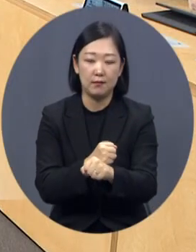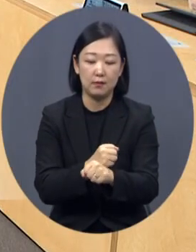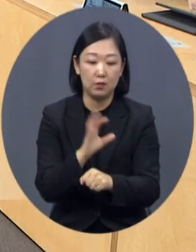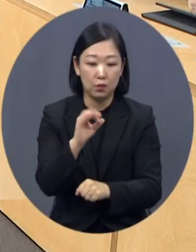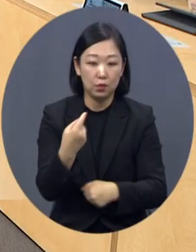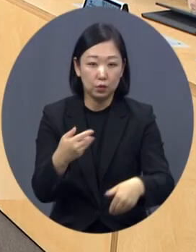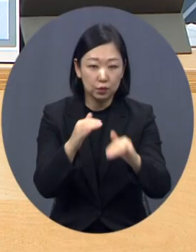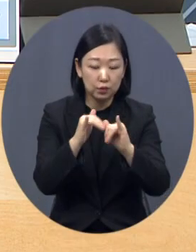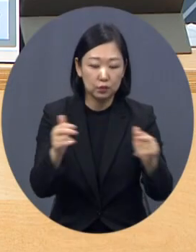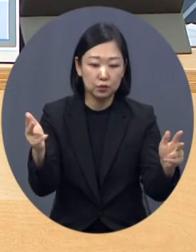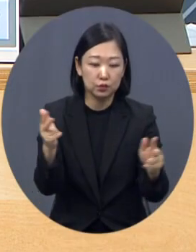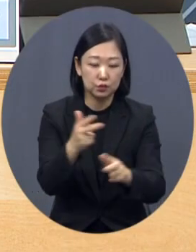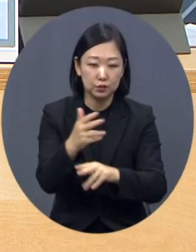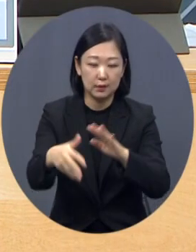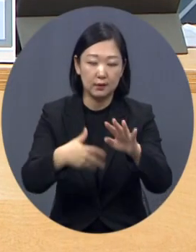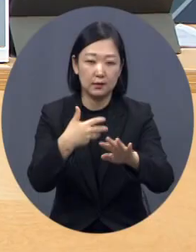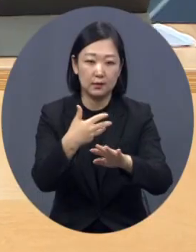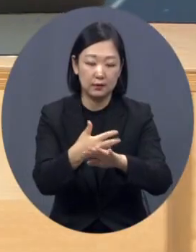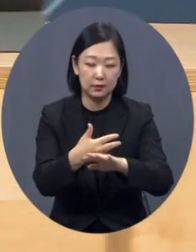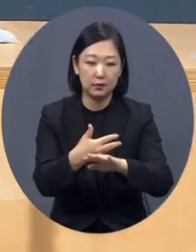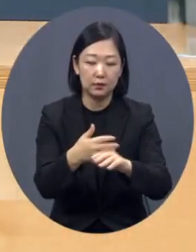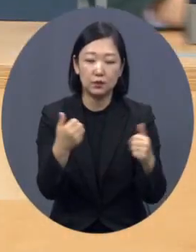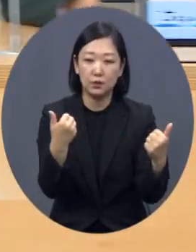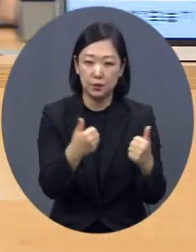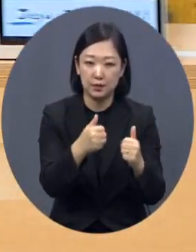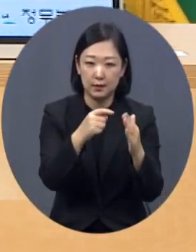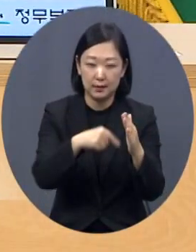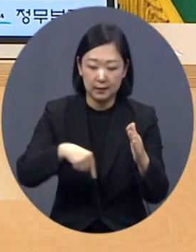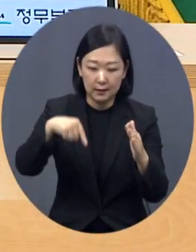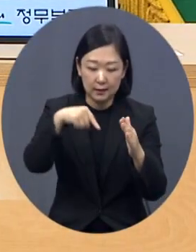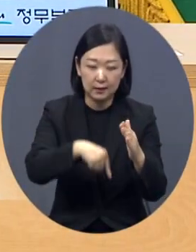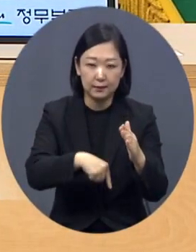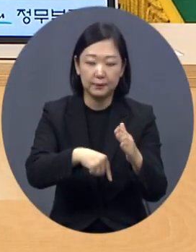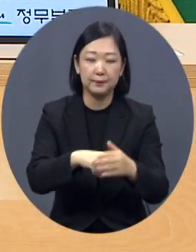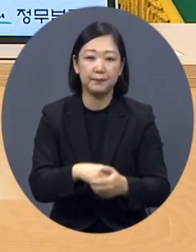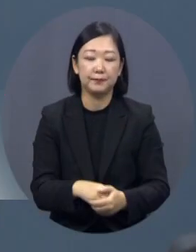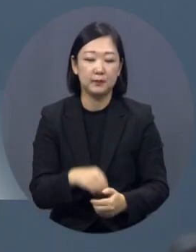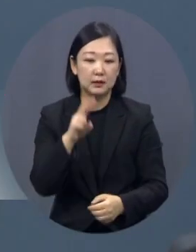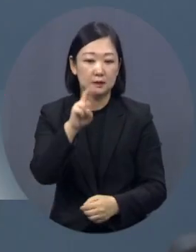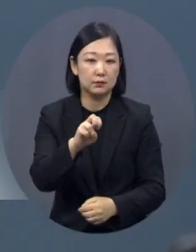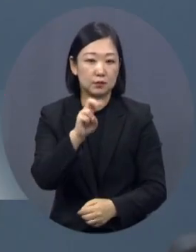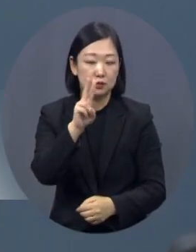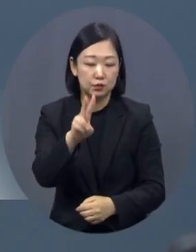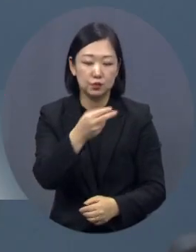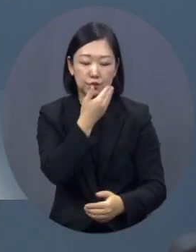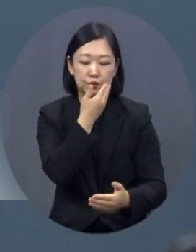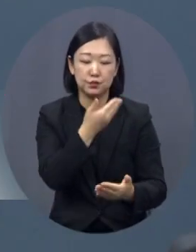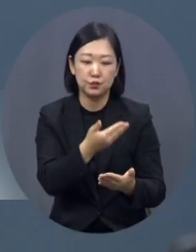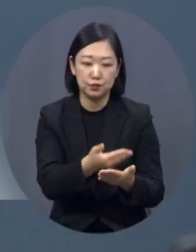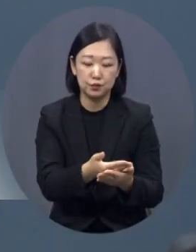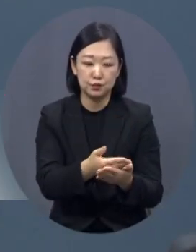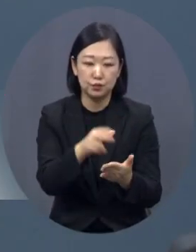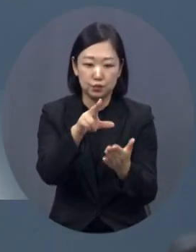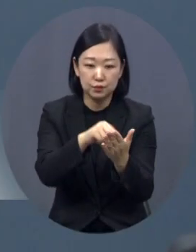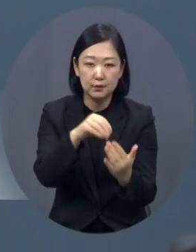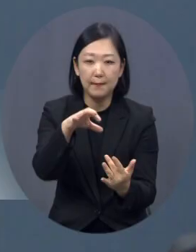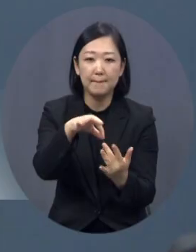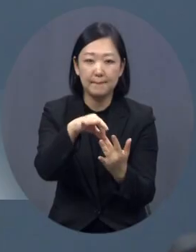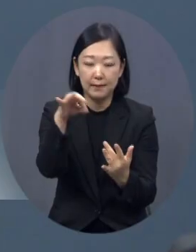도지사는 주간혁신성장회의에서 민생 토론회 내용을 바탕으로 22개 핵심 관리 과제를